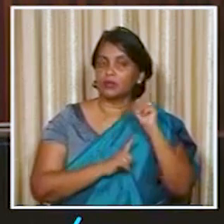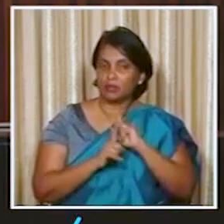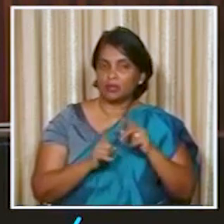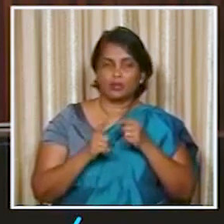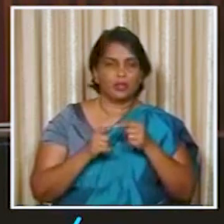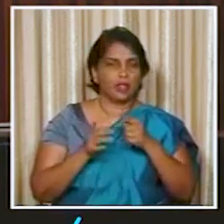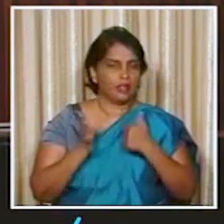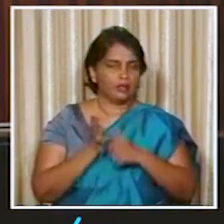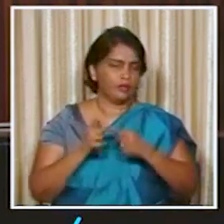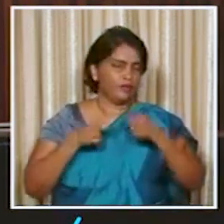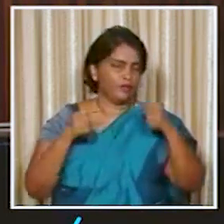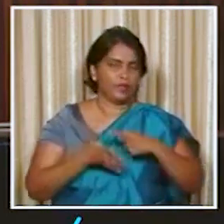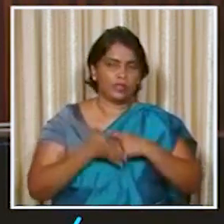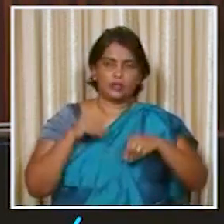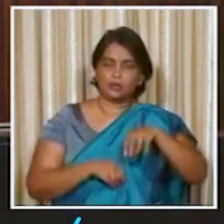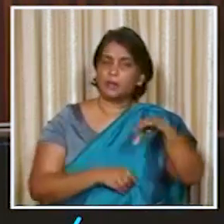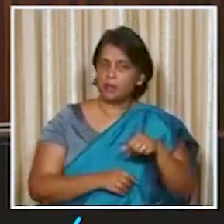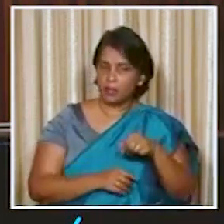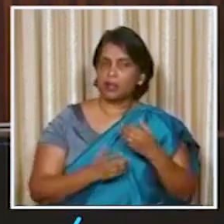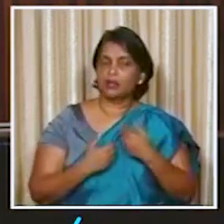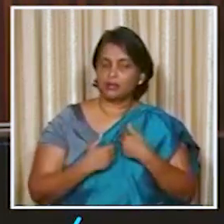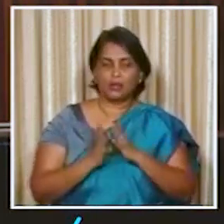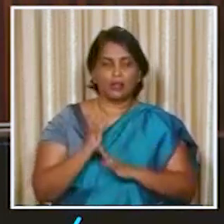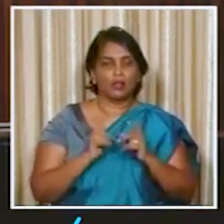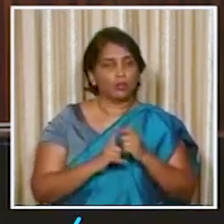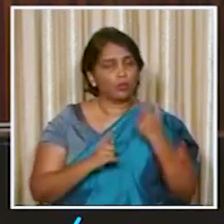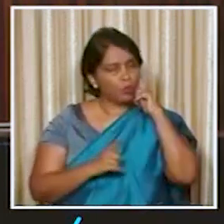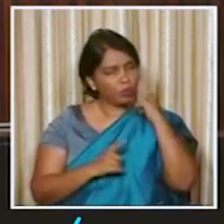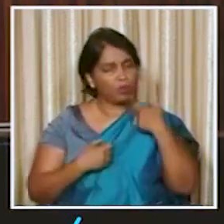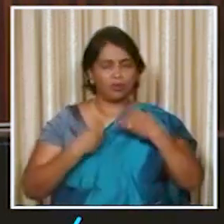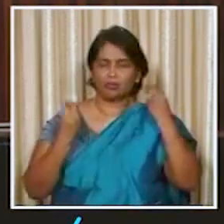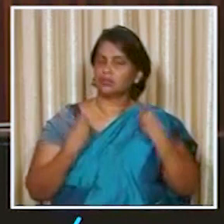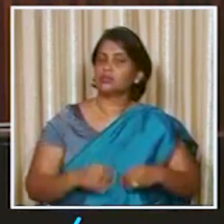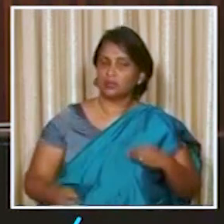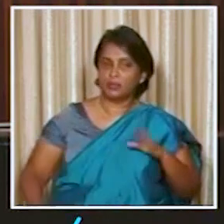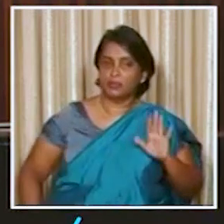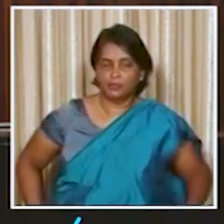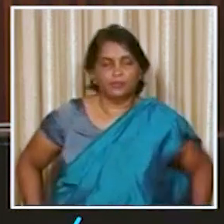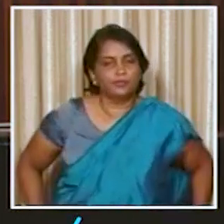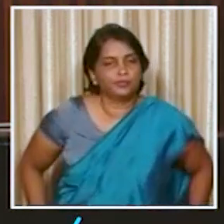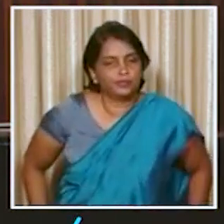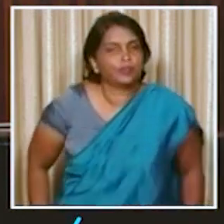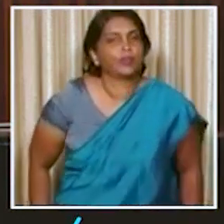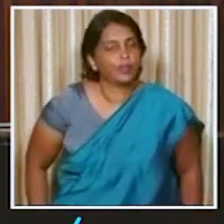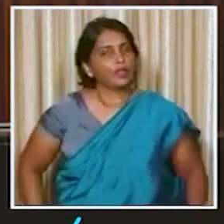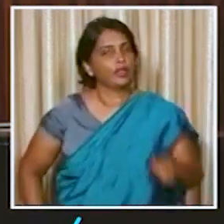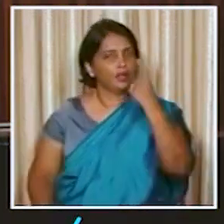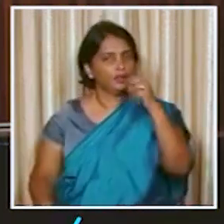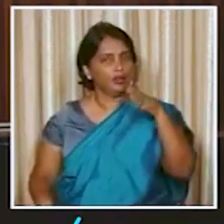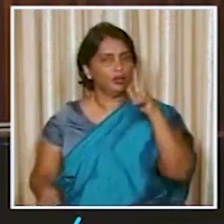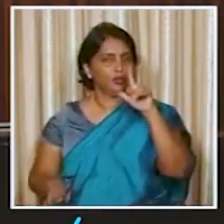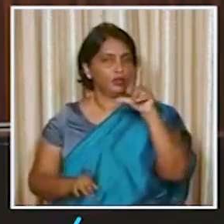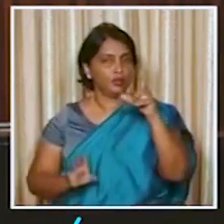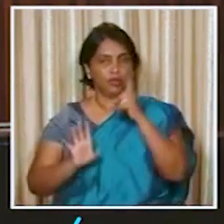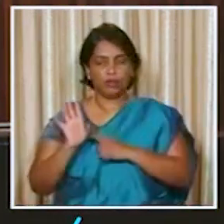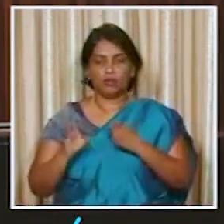පනතට විරුද්ධව ඡන්දය භාවිත කරමින් අපගේ මන්ත්‍රී දුර දැන දැනම අහිමි කරගත්තෙමු එදා 1987